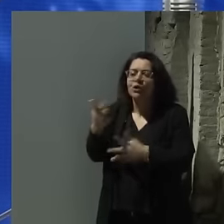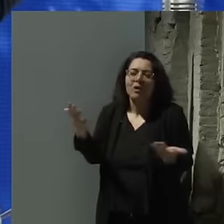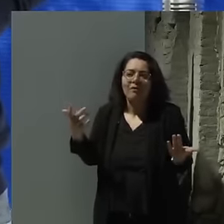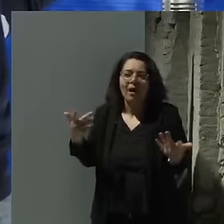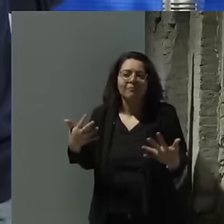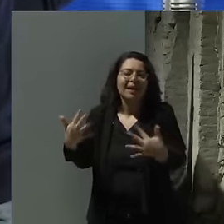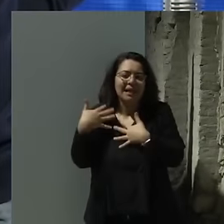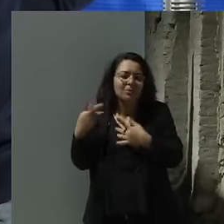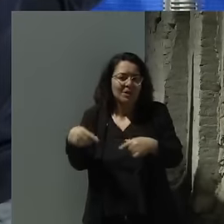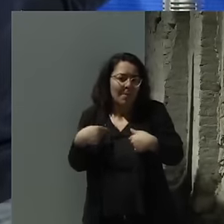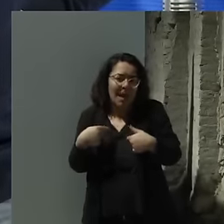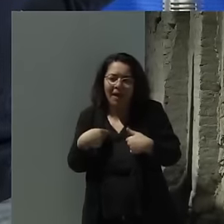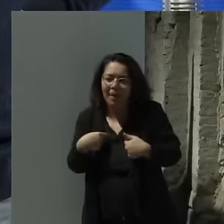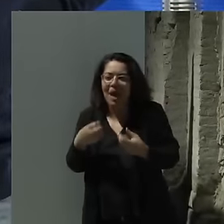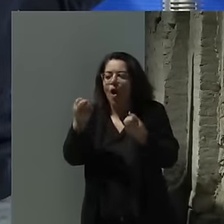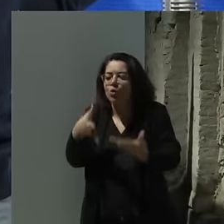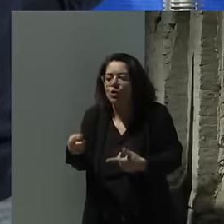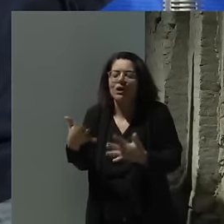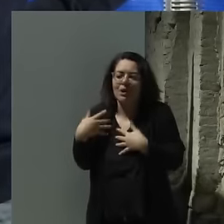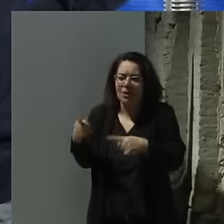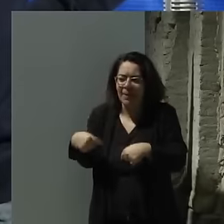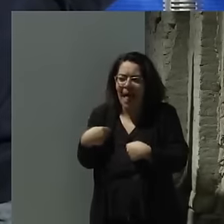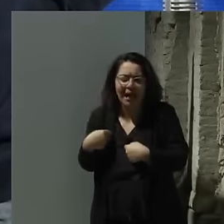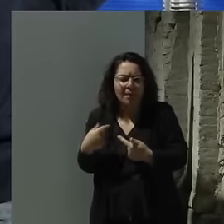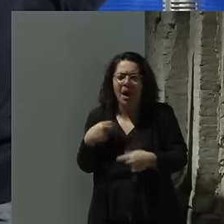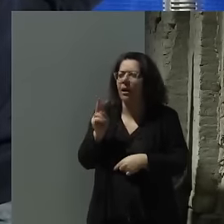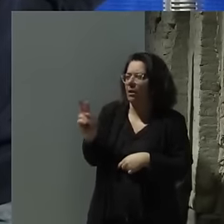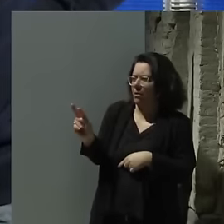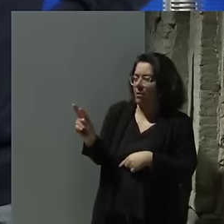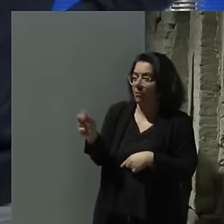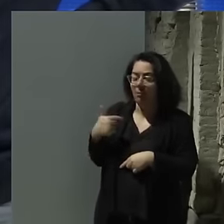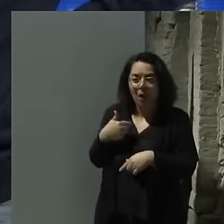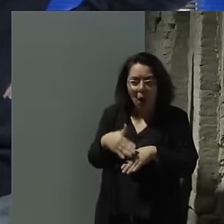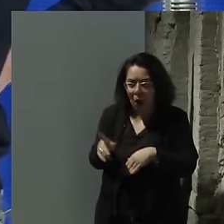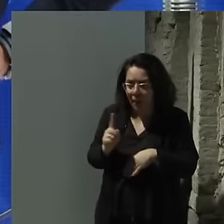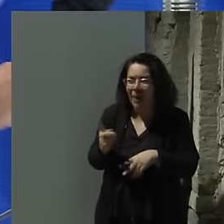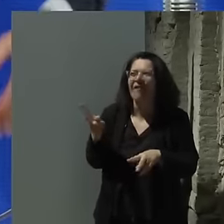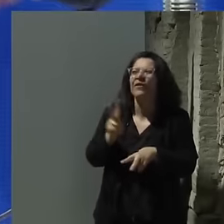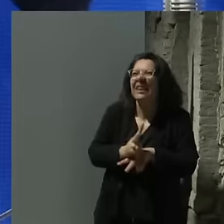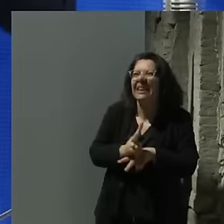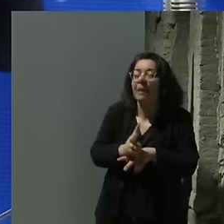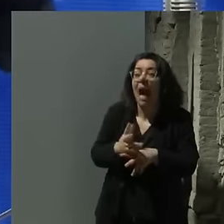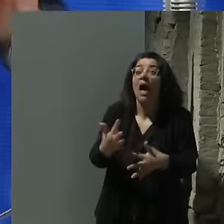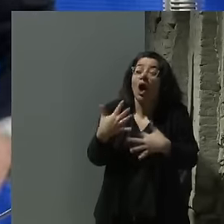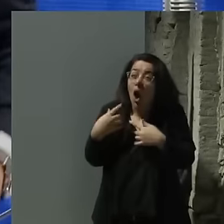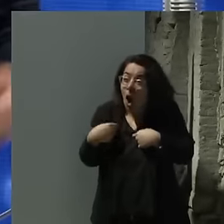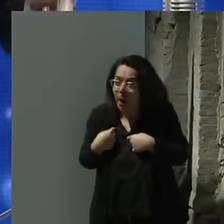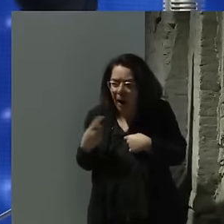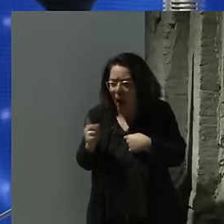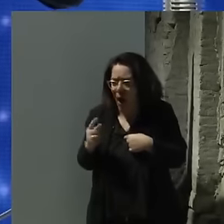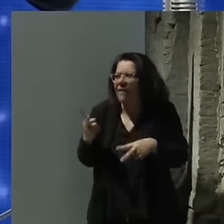gli era accaduto. E io non ero abituato a sentire un discorso del genere da parte di una vittima. Di solito le vittime, come facevo